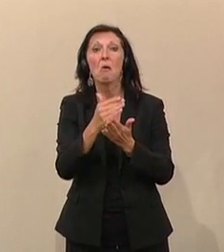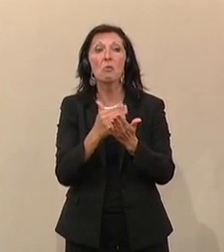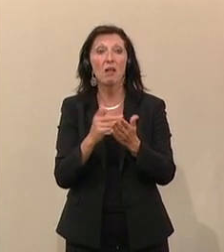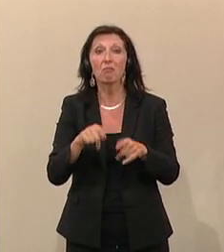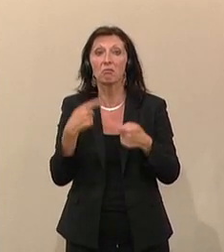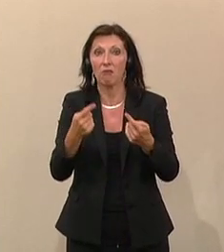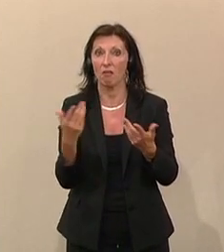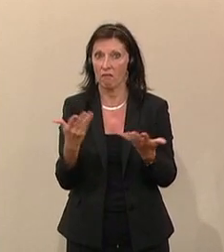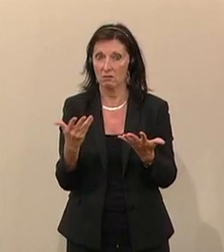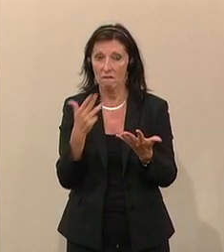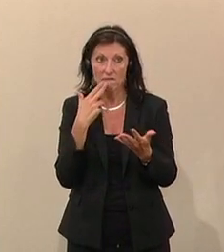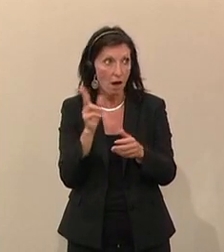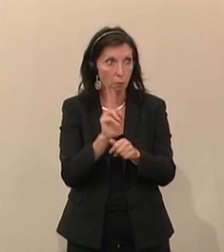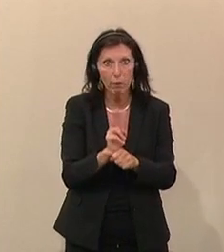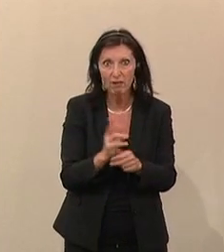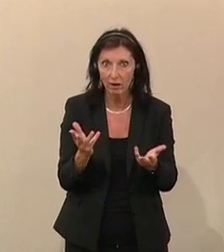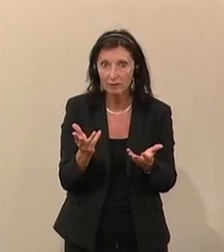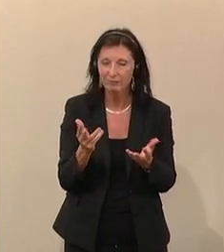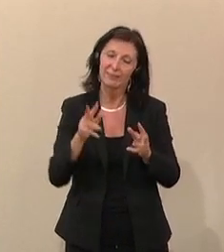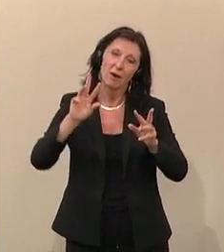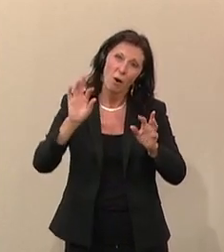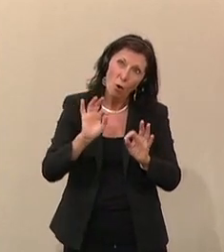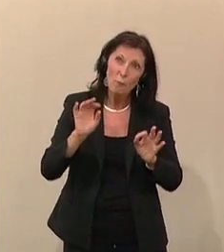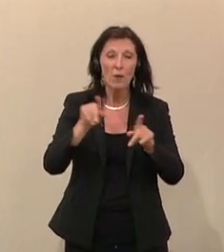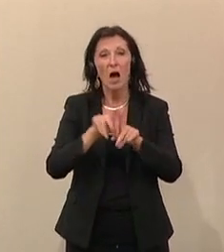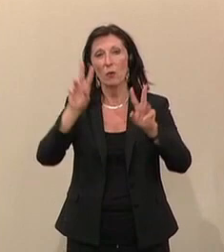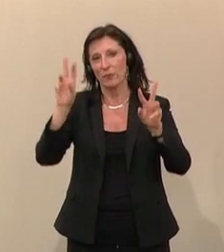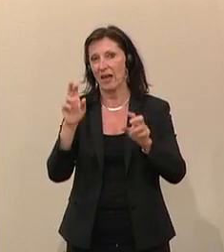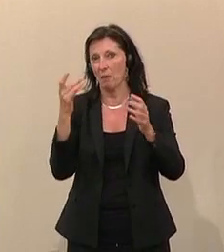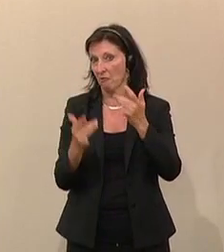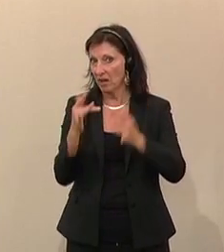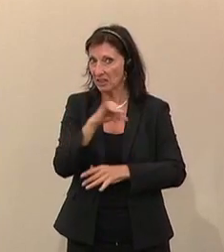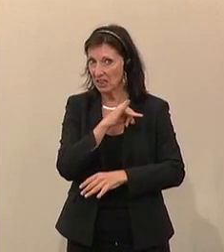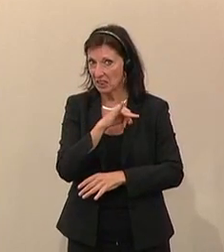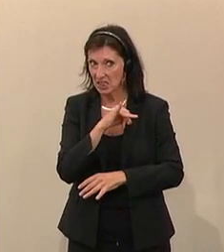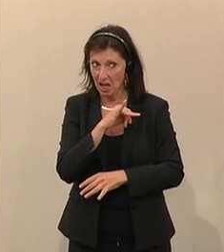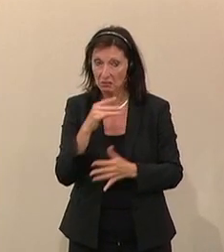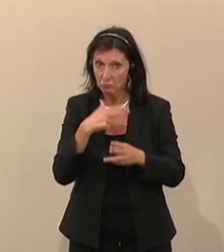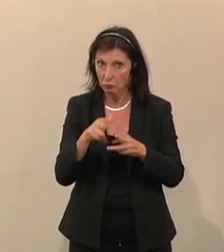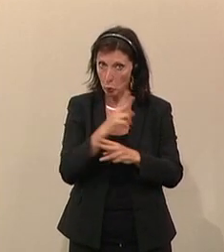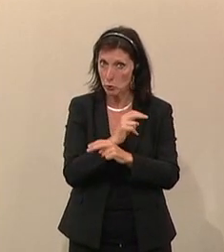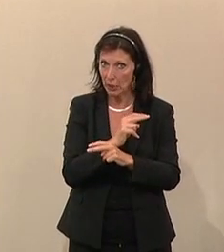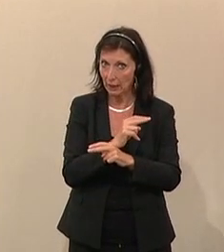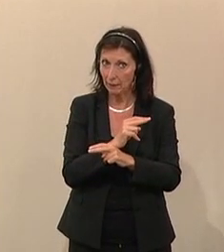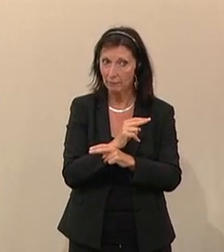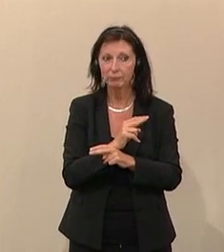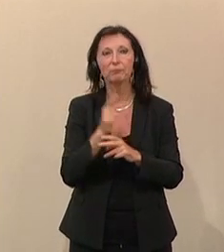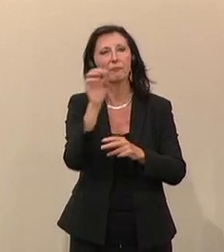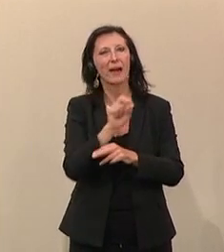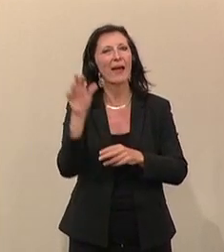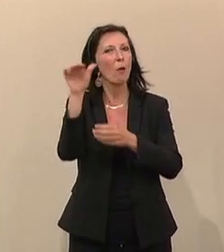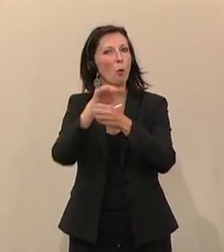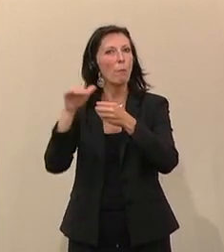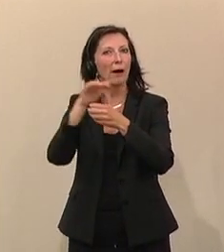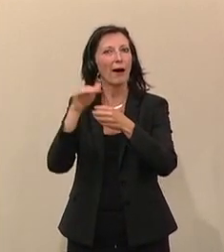dementsprechend auf auch noch ein thema das vielleicht von interesse sein wird wie viel in österreich man hat auch auf eu-ebene